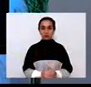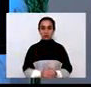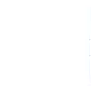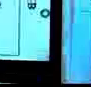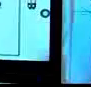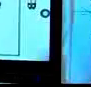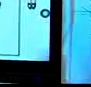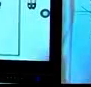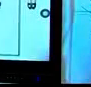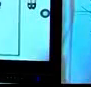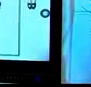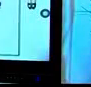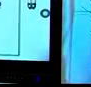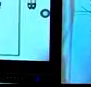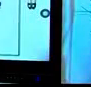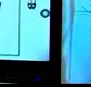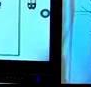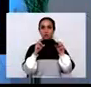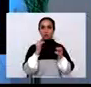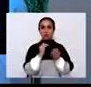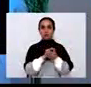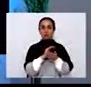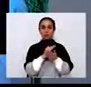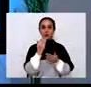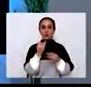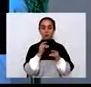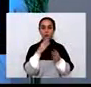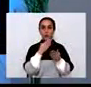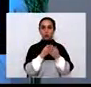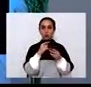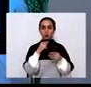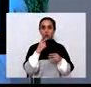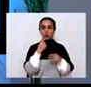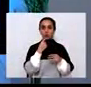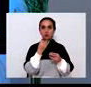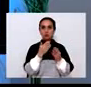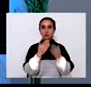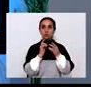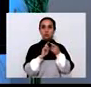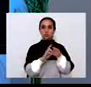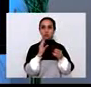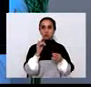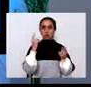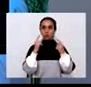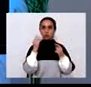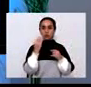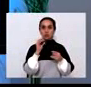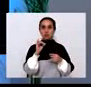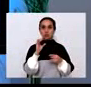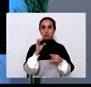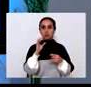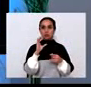да и нет. Однородные члены предложения, знакомые вам по родному языку, соединяются между собой сочинительной